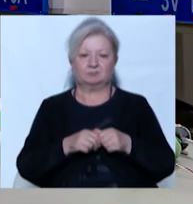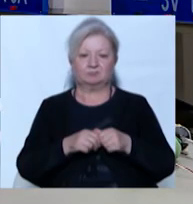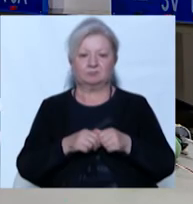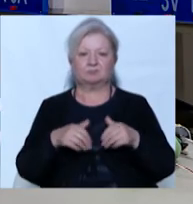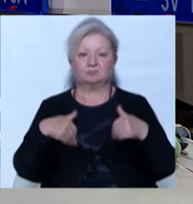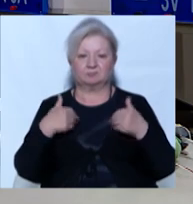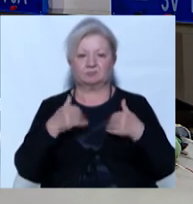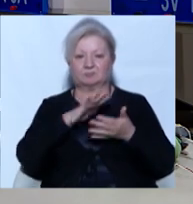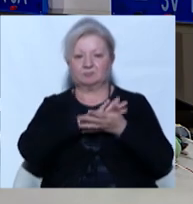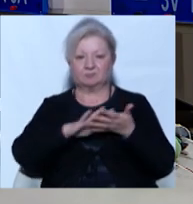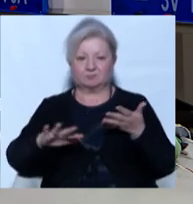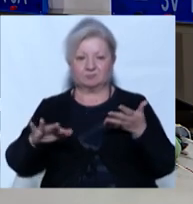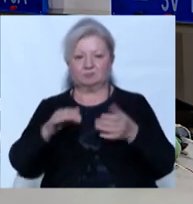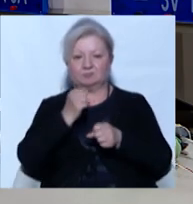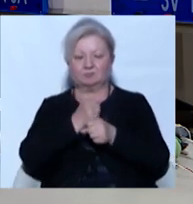განვაგრძოთ მუშაობა.